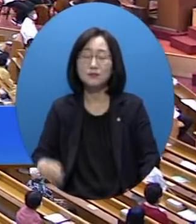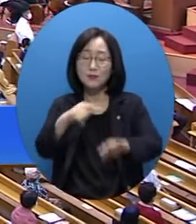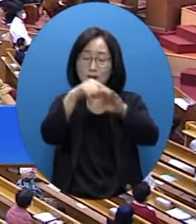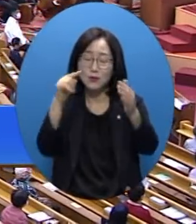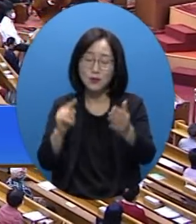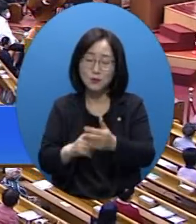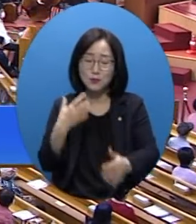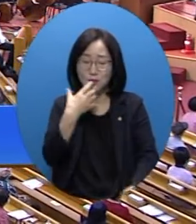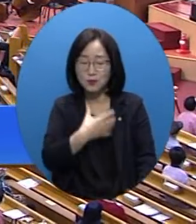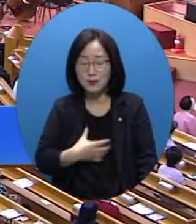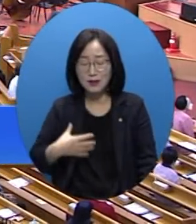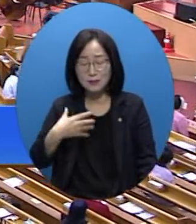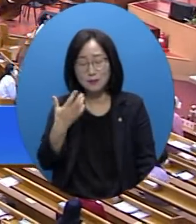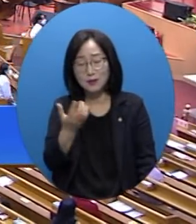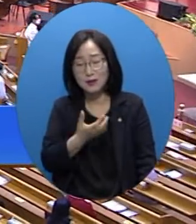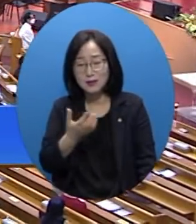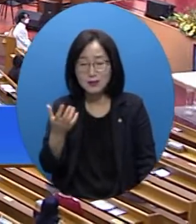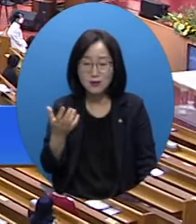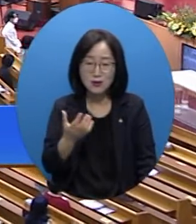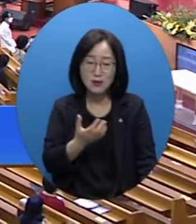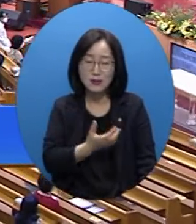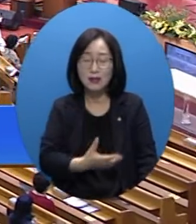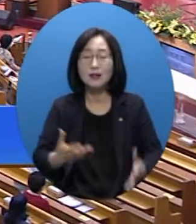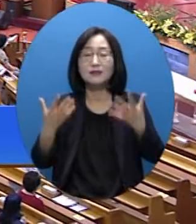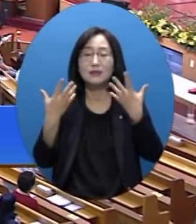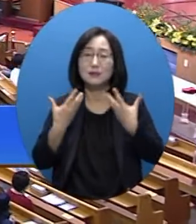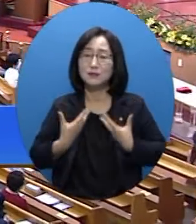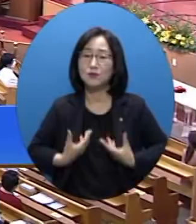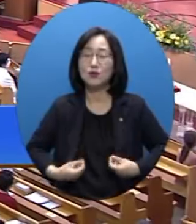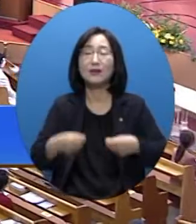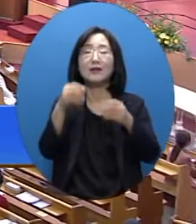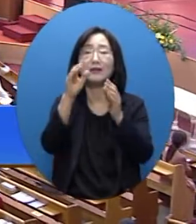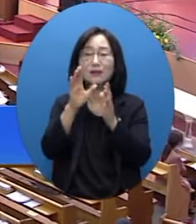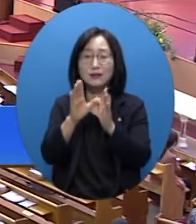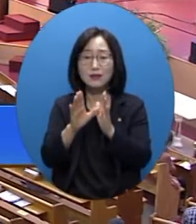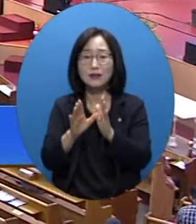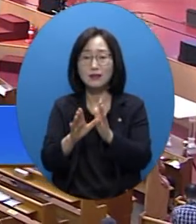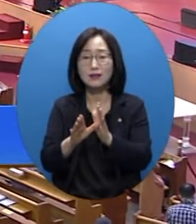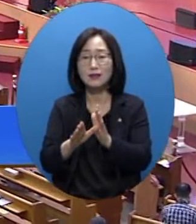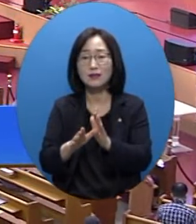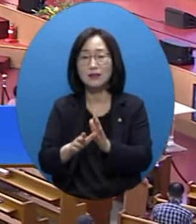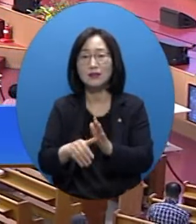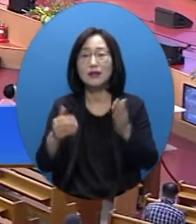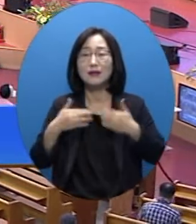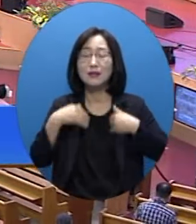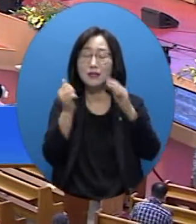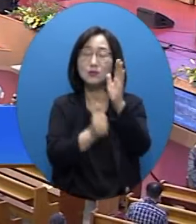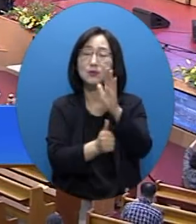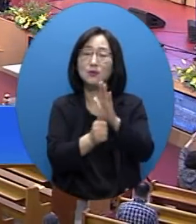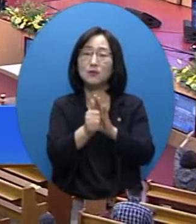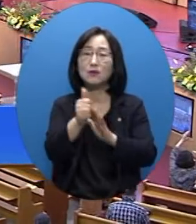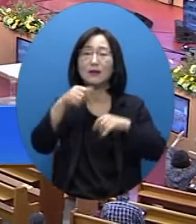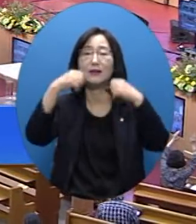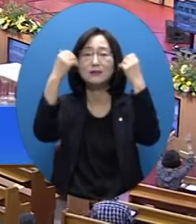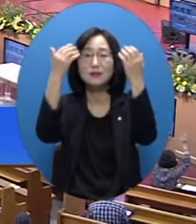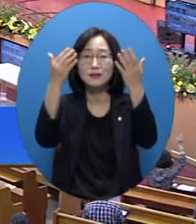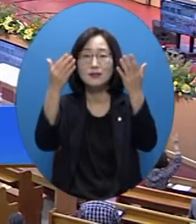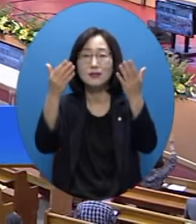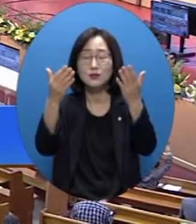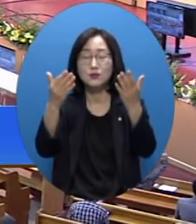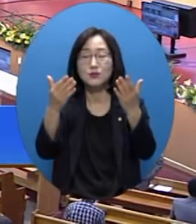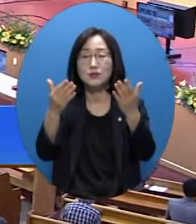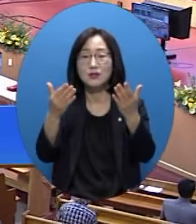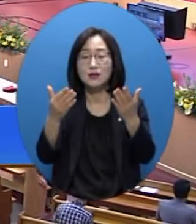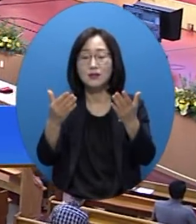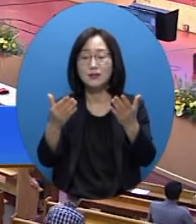맘 괴로 아파서 낙심될 때 내게 소망을